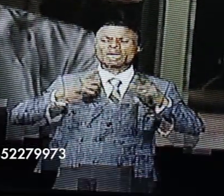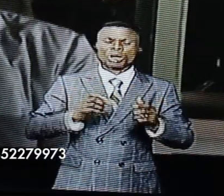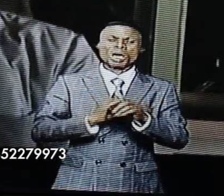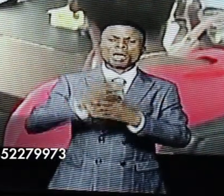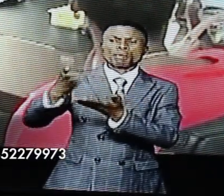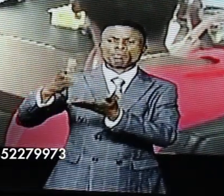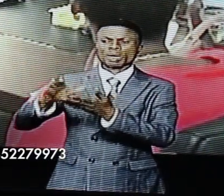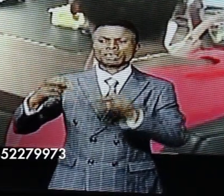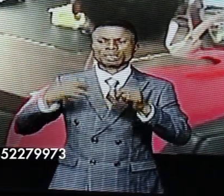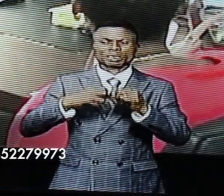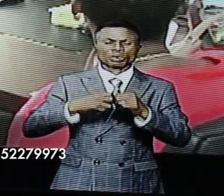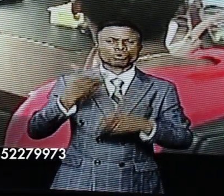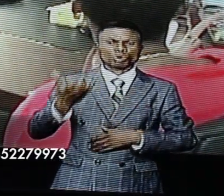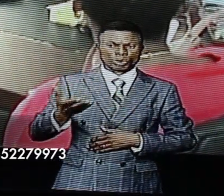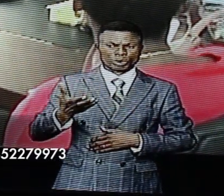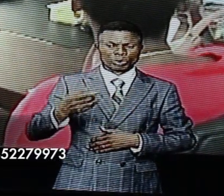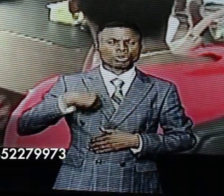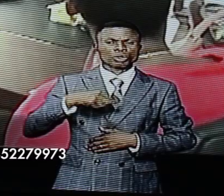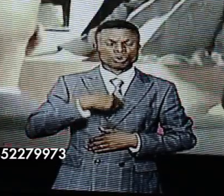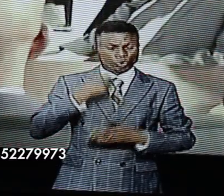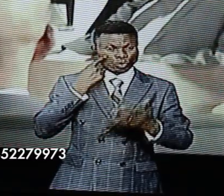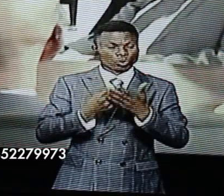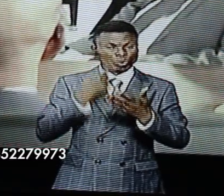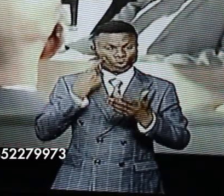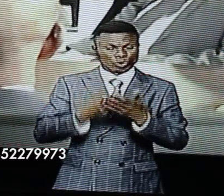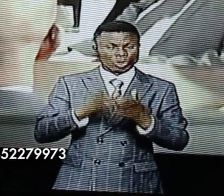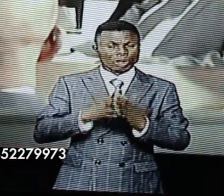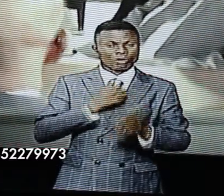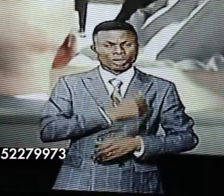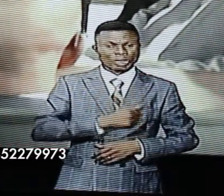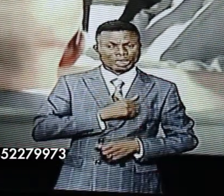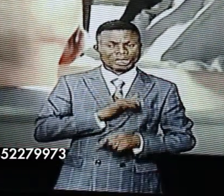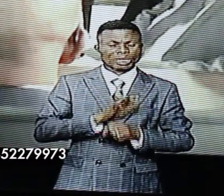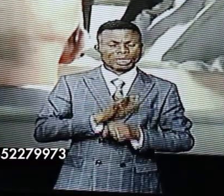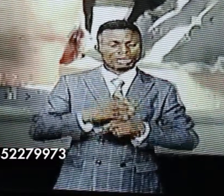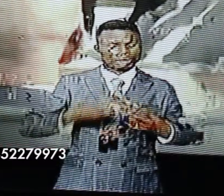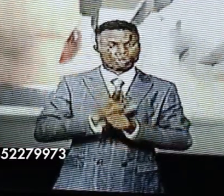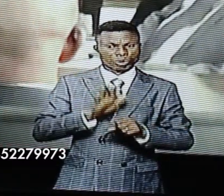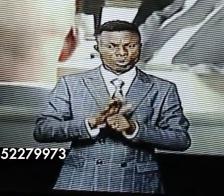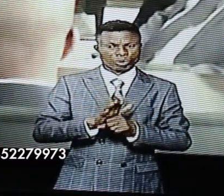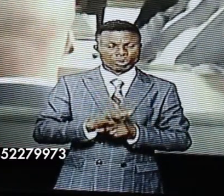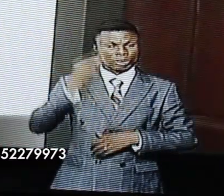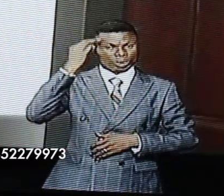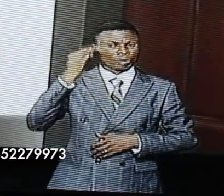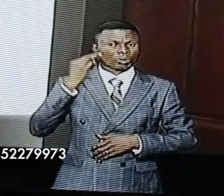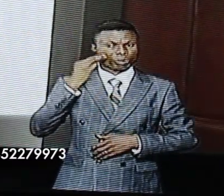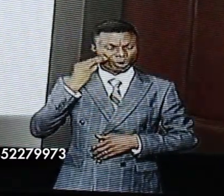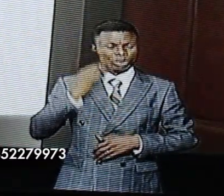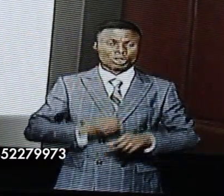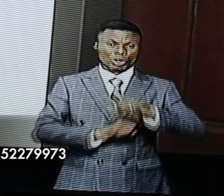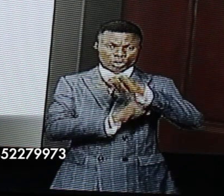de distribution de l'électricité. Ben, nous avons constaté avec beaucoup de plaisir que le ministre a appuyé